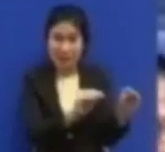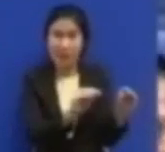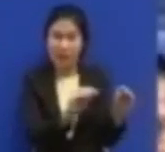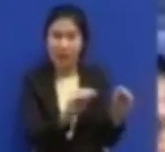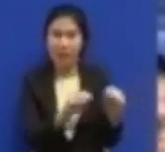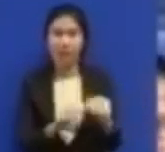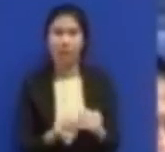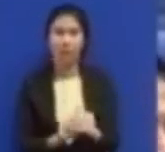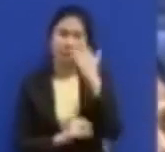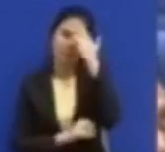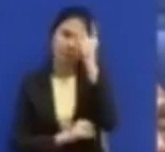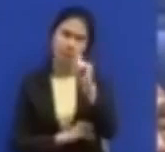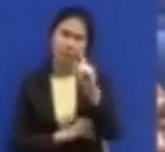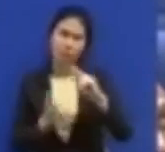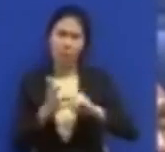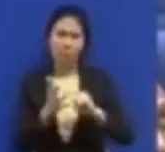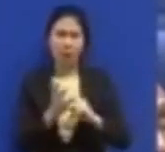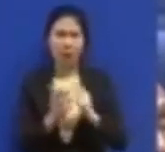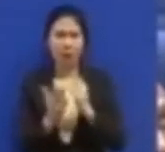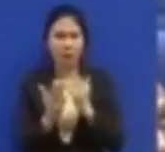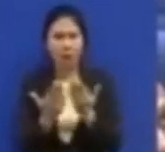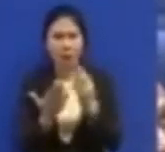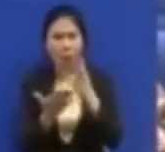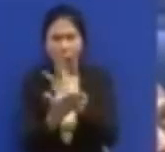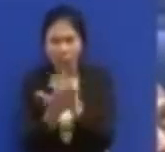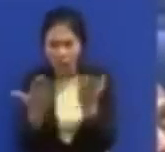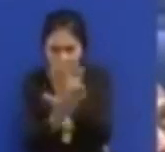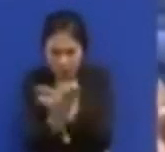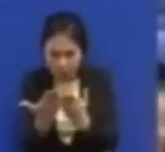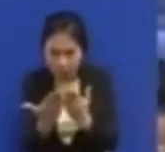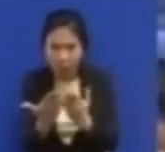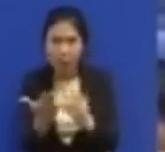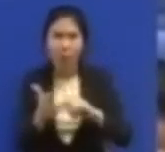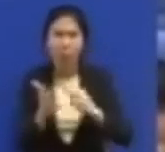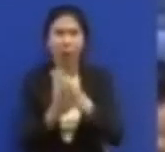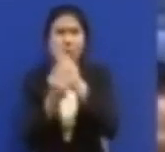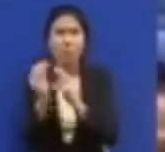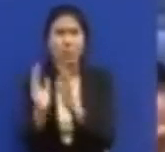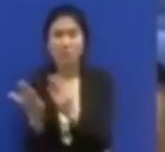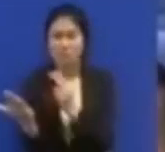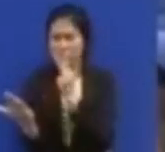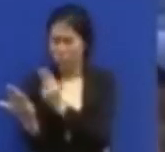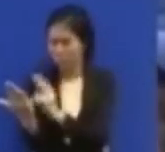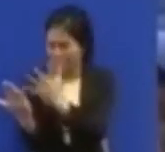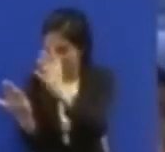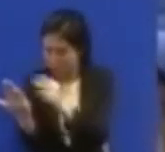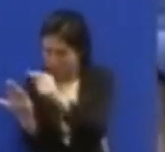โดยที่ยังไม่ได้พิจารณาวาระมันไม่มีครับเสนอให้เป